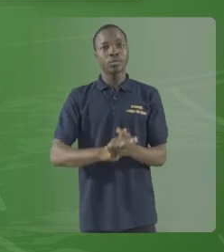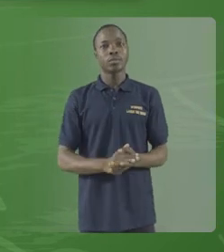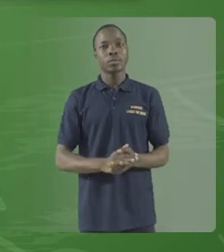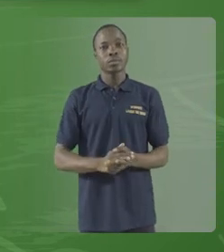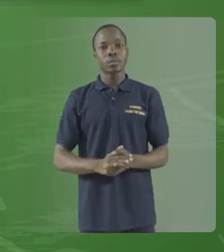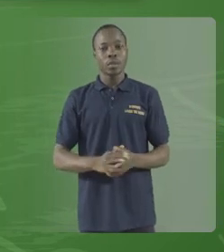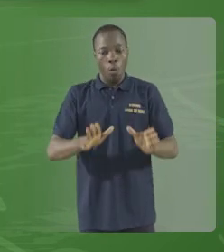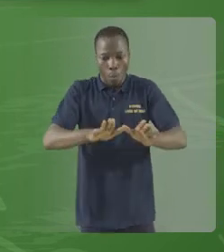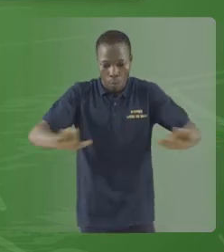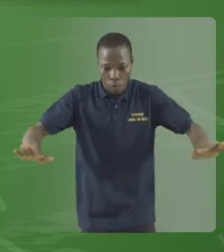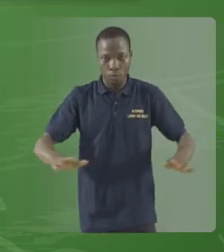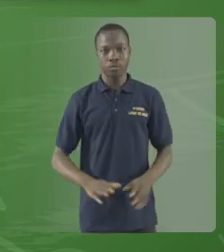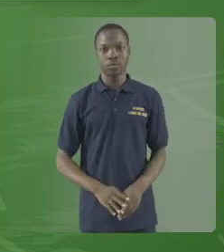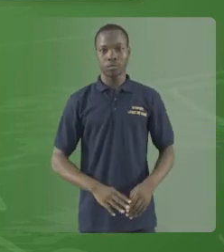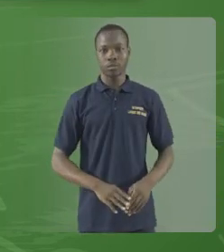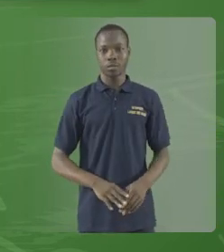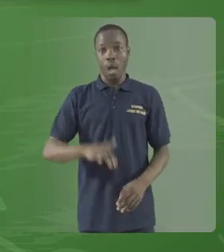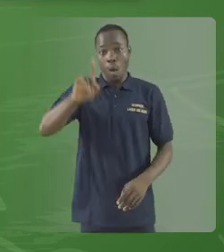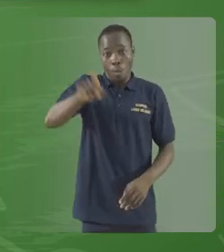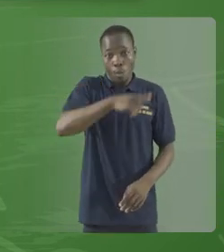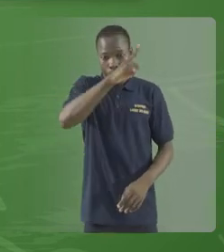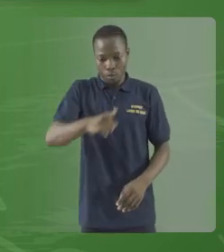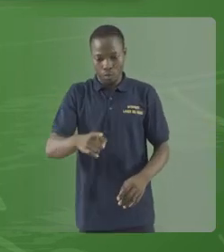abandon des cultures sur brûlis,